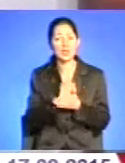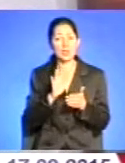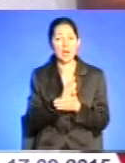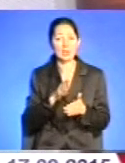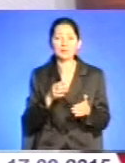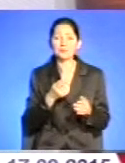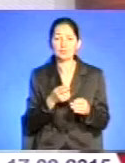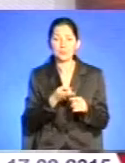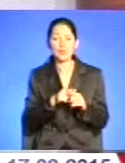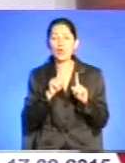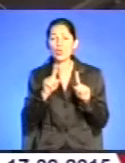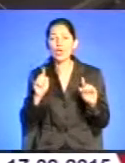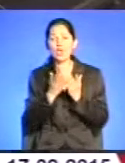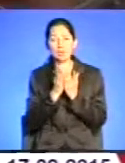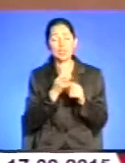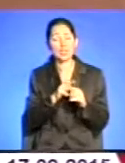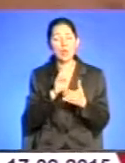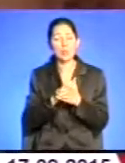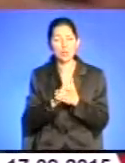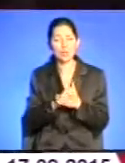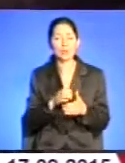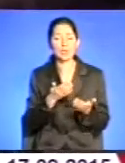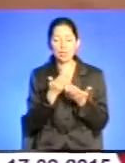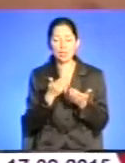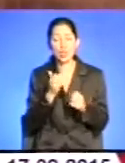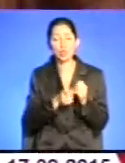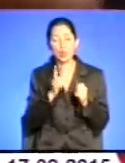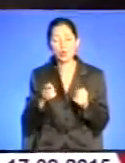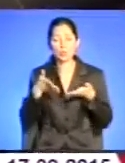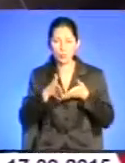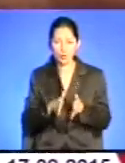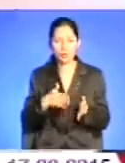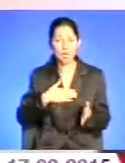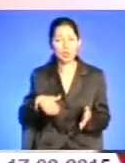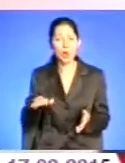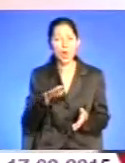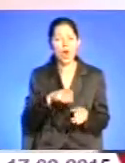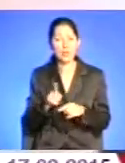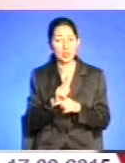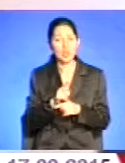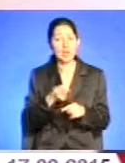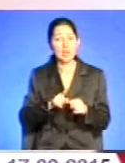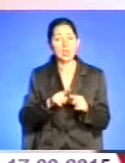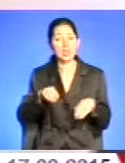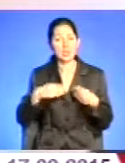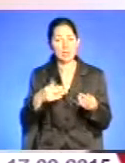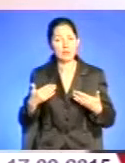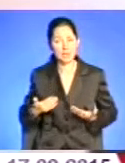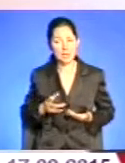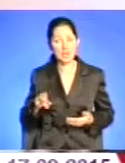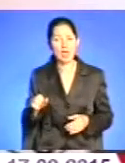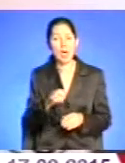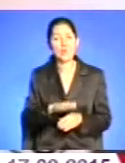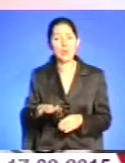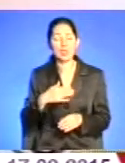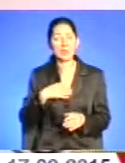читача ближче з кожним уродженцем нашого краю, який віддав життя на Майдані. Ми розуміли, що інформація вона обов'язково повинна